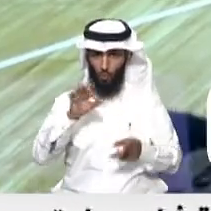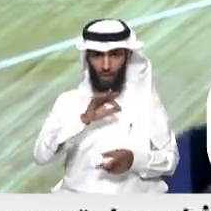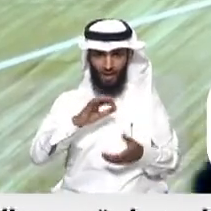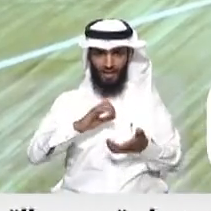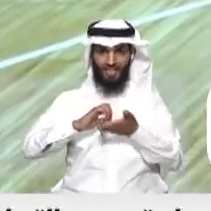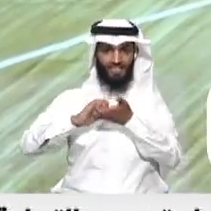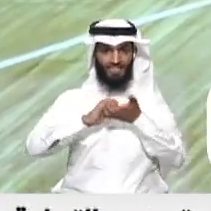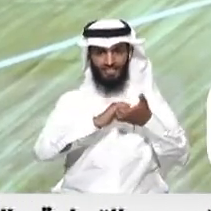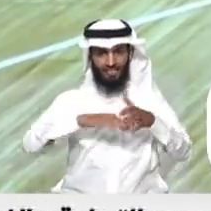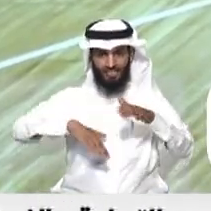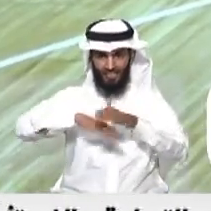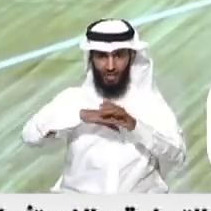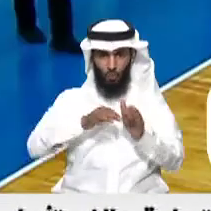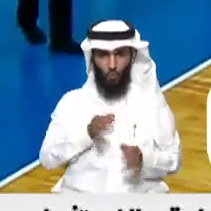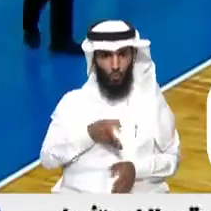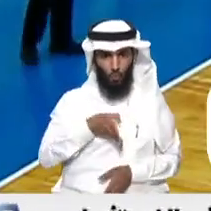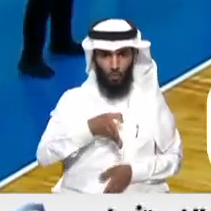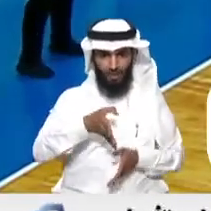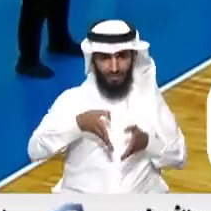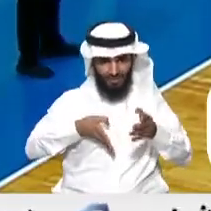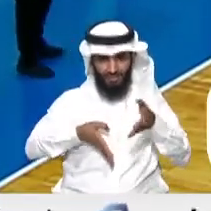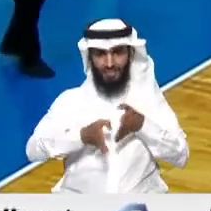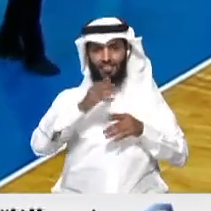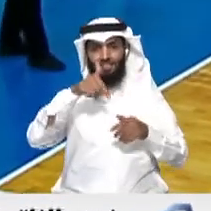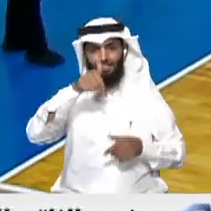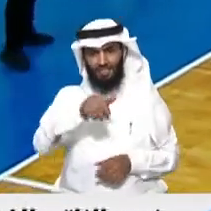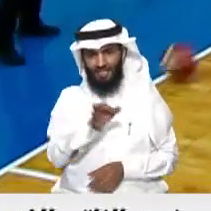بمجمع الشيخ سعد عبد الله الرياضي